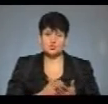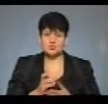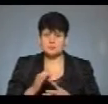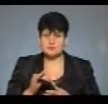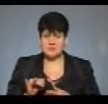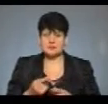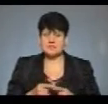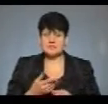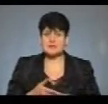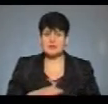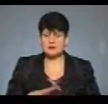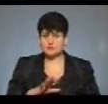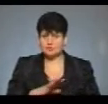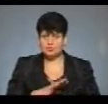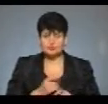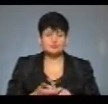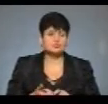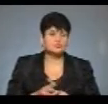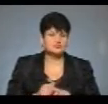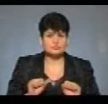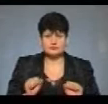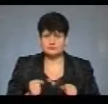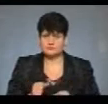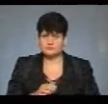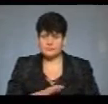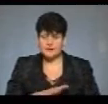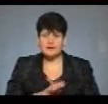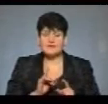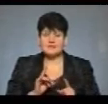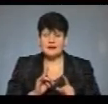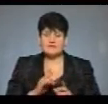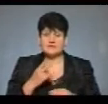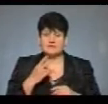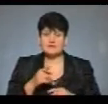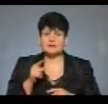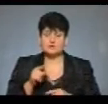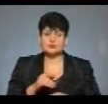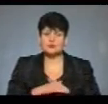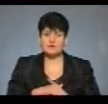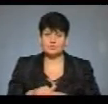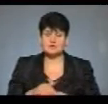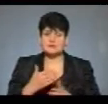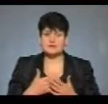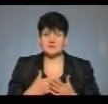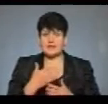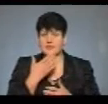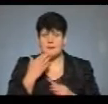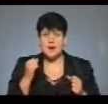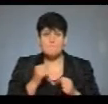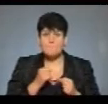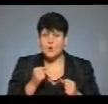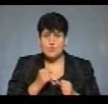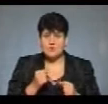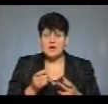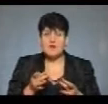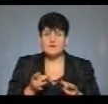Тобто досить складно було, тому що було досить холодно, а тим більше, навіть не зважаючи на те, що на вулиці немає, скажімо, таких морозів, але все одно